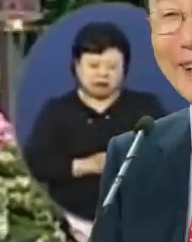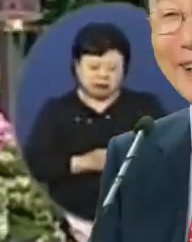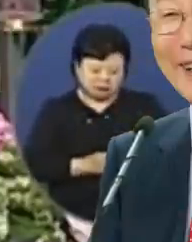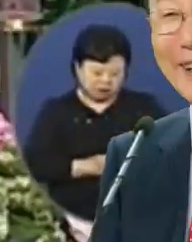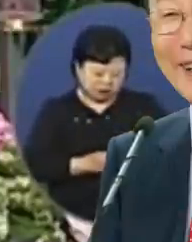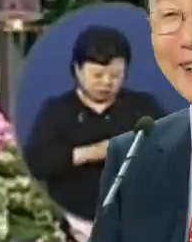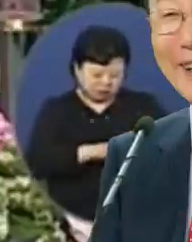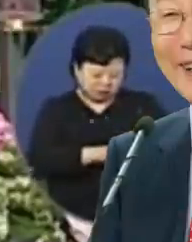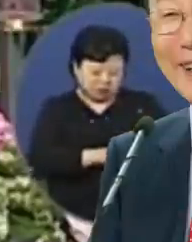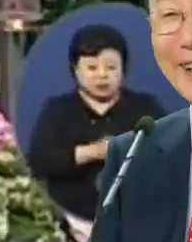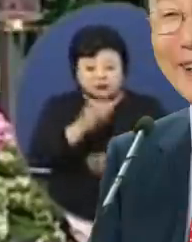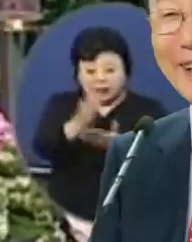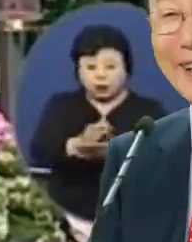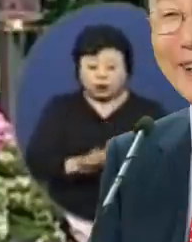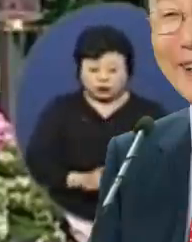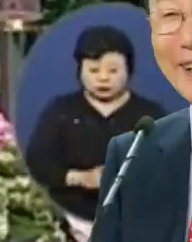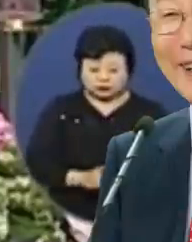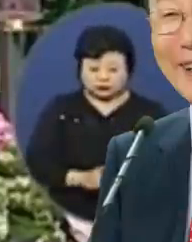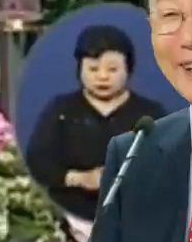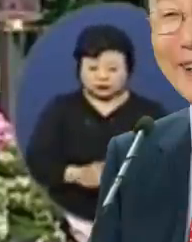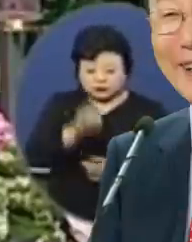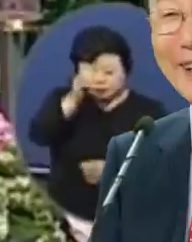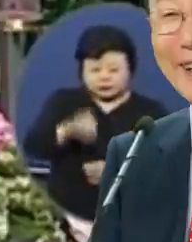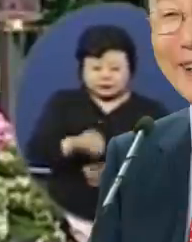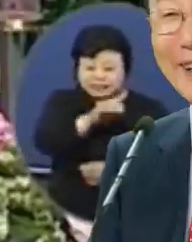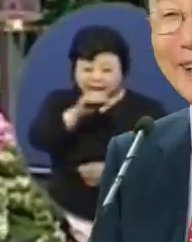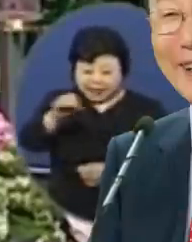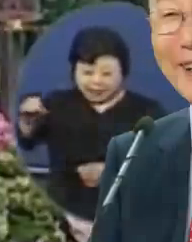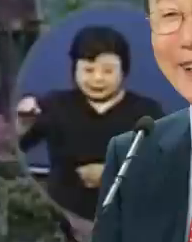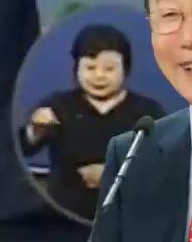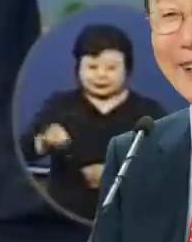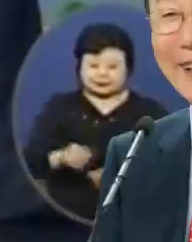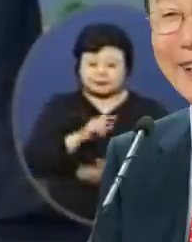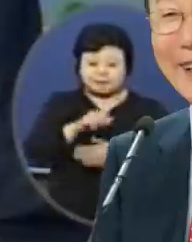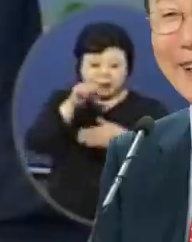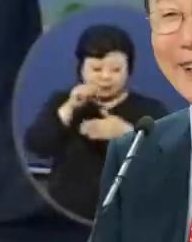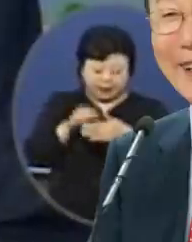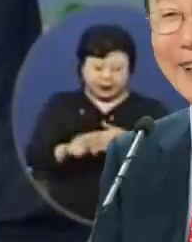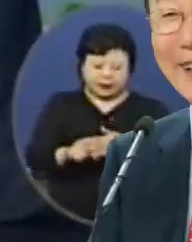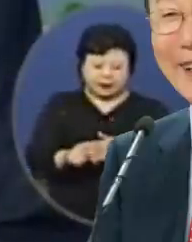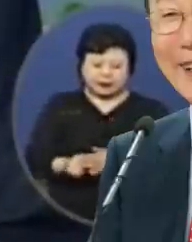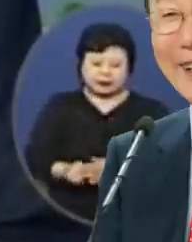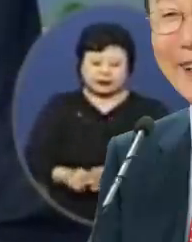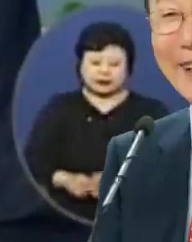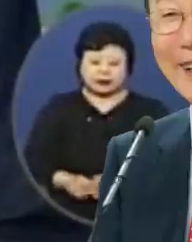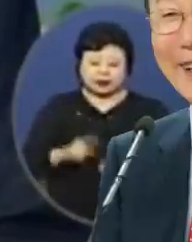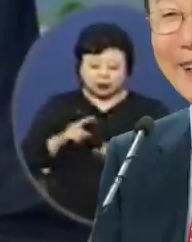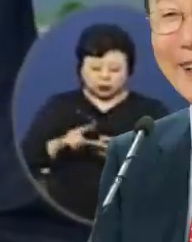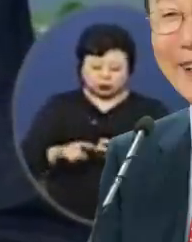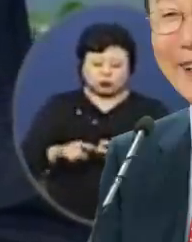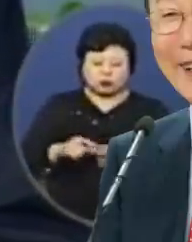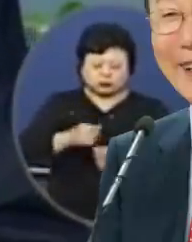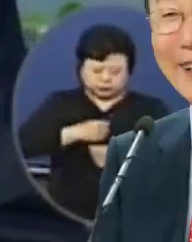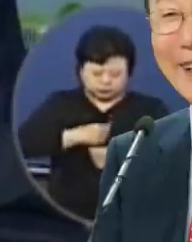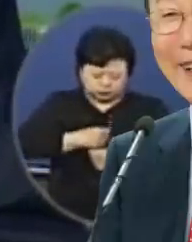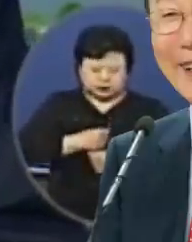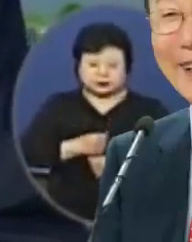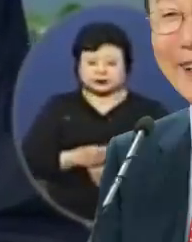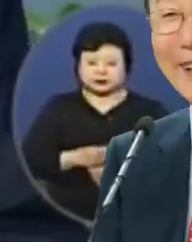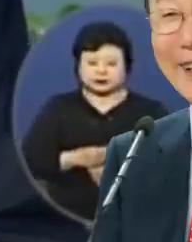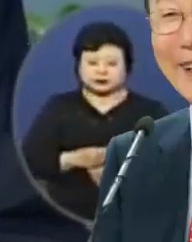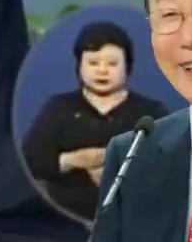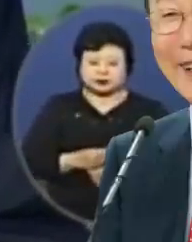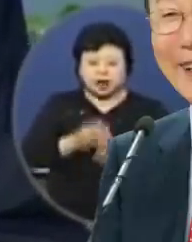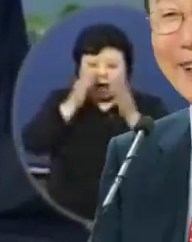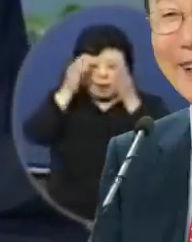팔에 끼고 당기고 하지 마시고, 여러분 십자가를 마음속에 매달아 놓아야 되는 것입니다. 십자가를 바라보고